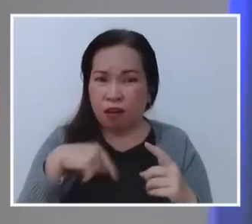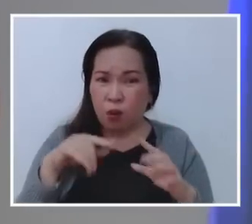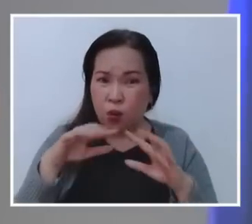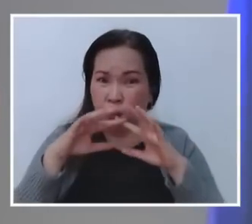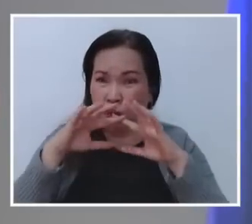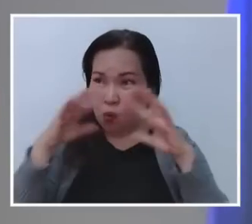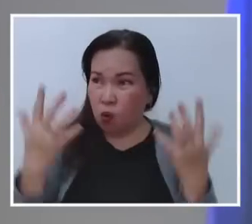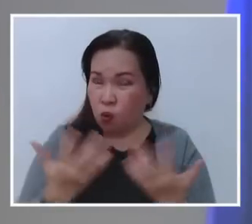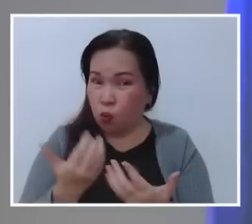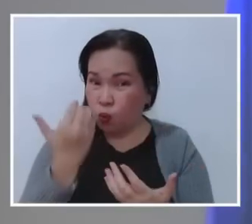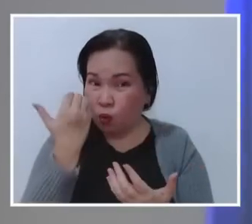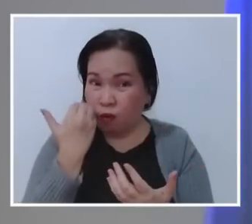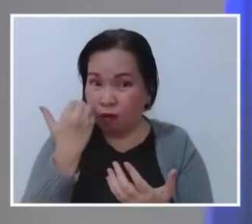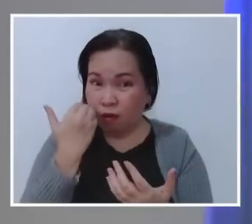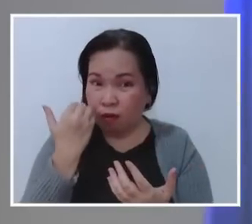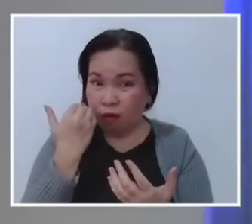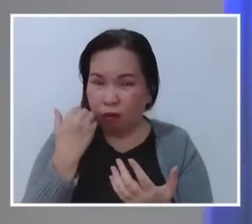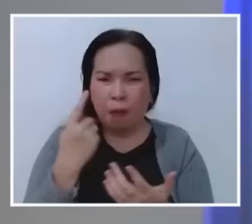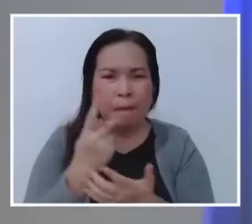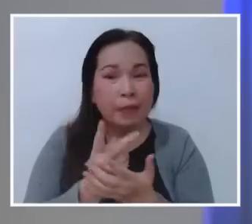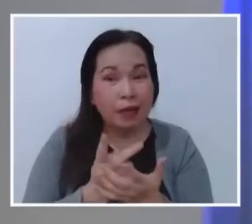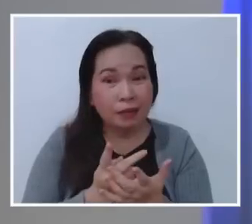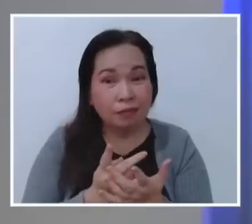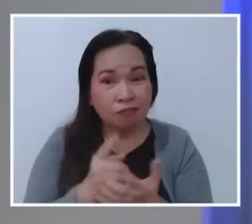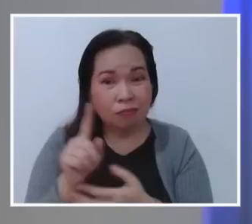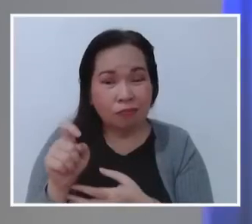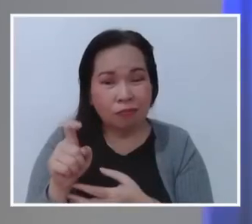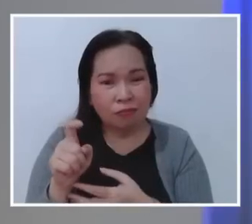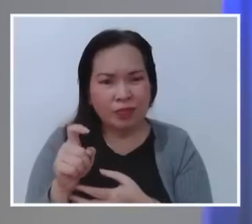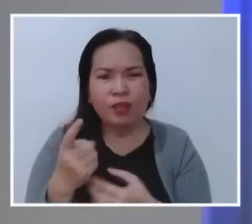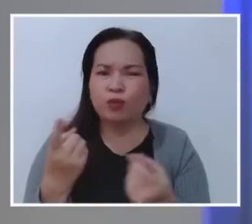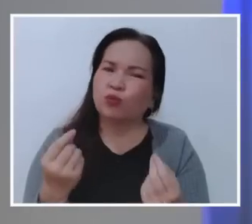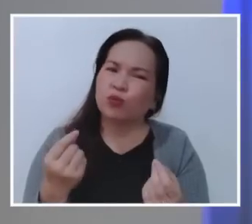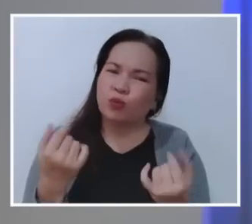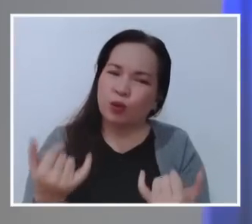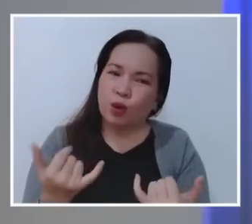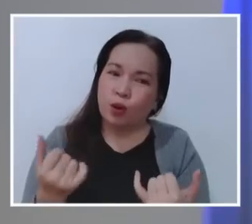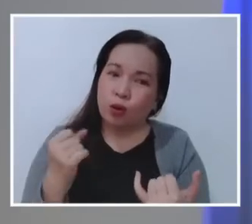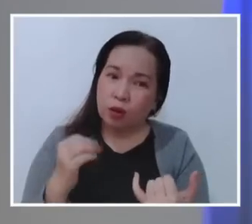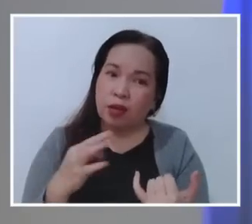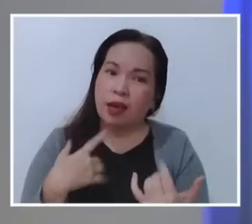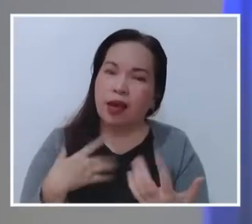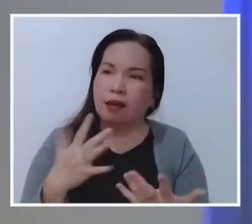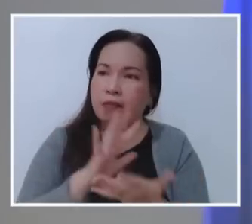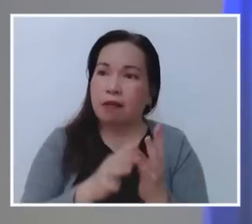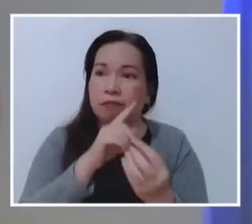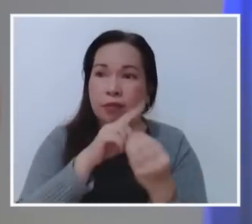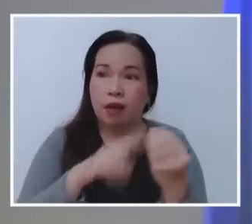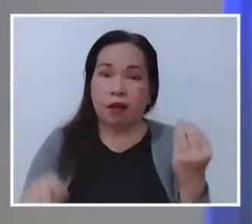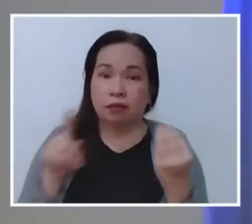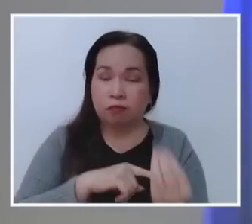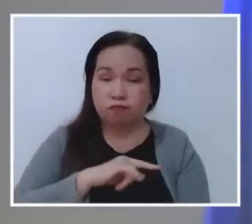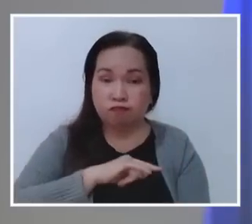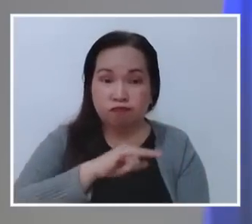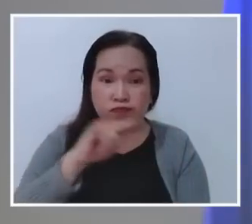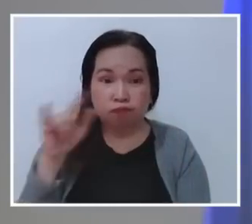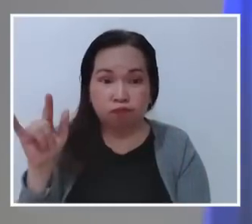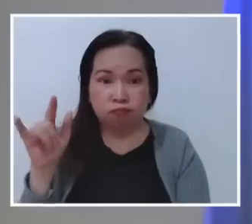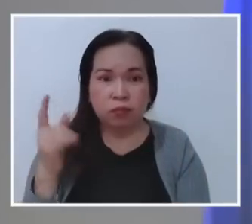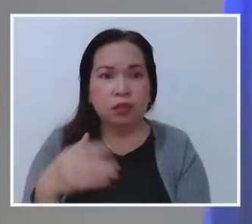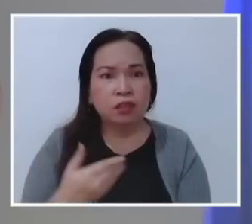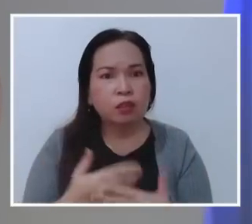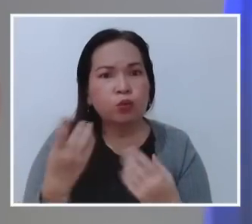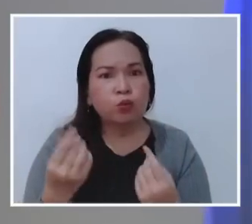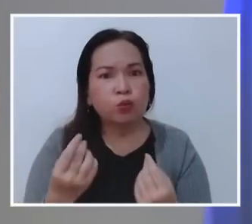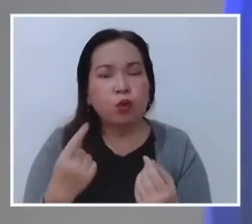kakulangan sa piyesa. Ano nga ba ang dapat gawin kapag nakansela ang flights ninyo at ano ang